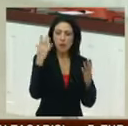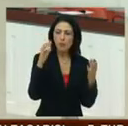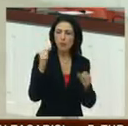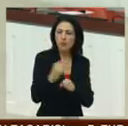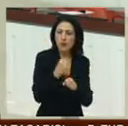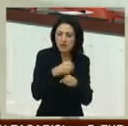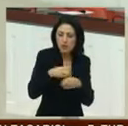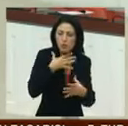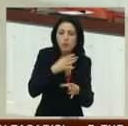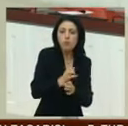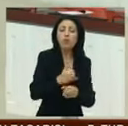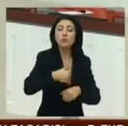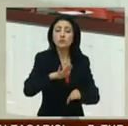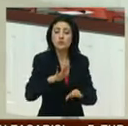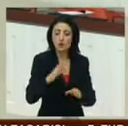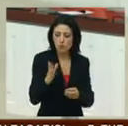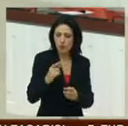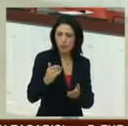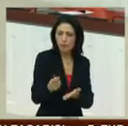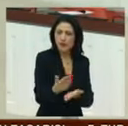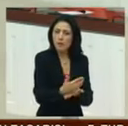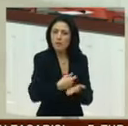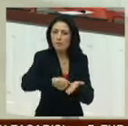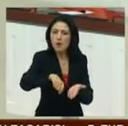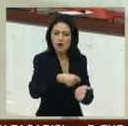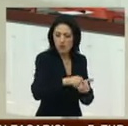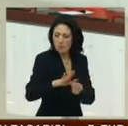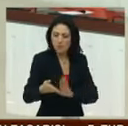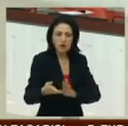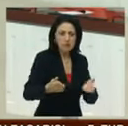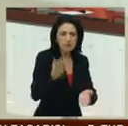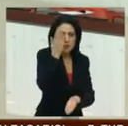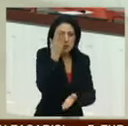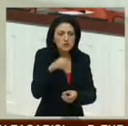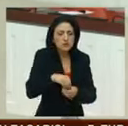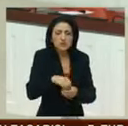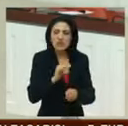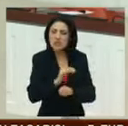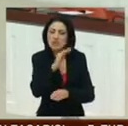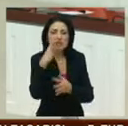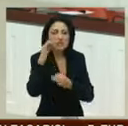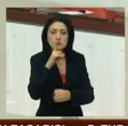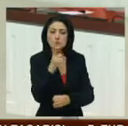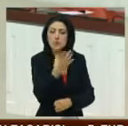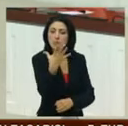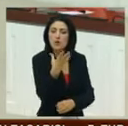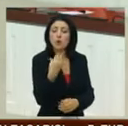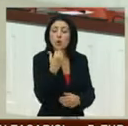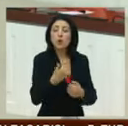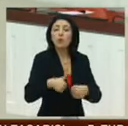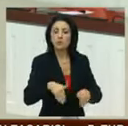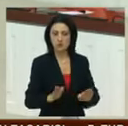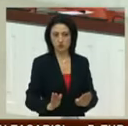boğulmayacak. Uçurumdaki gelir dağılımının mağdurları, yoksulluk sınırında yaşayan insan sayısı nüfusun 1/5